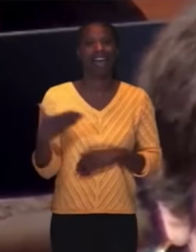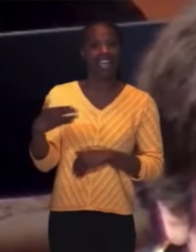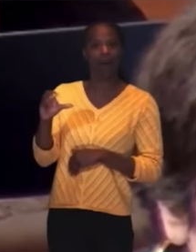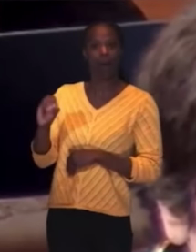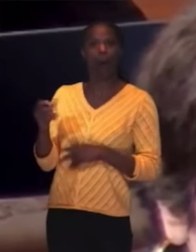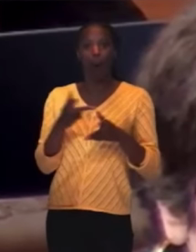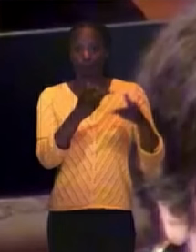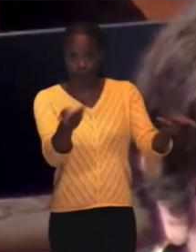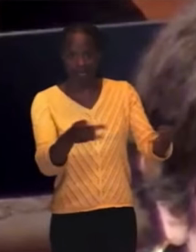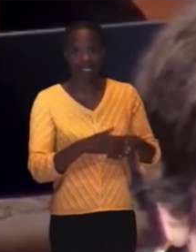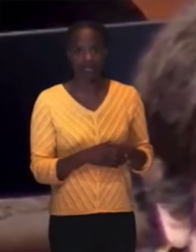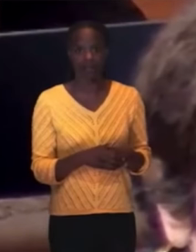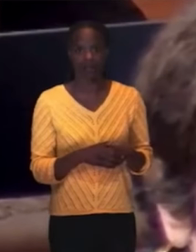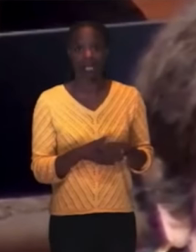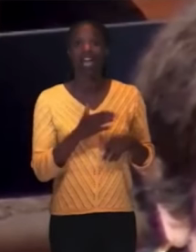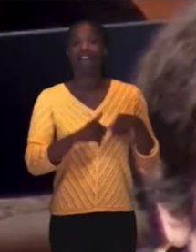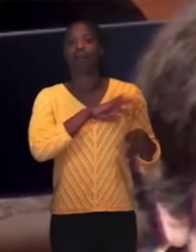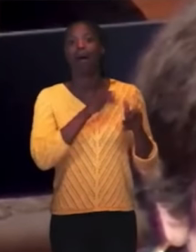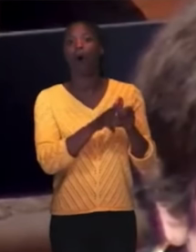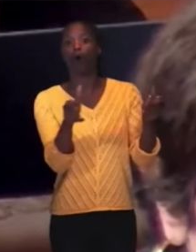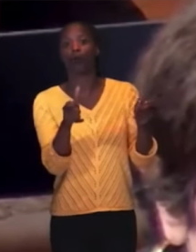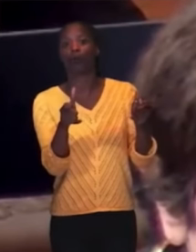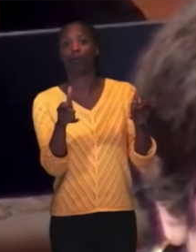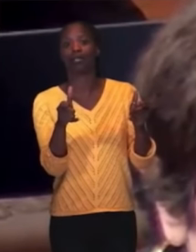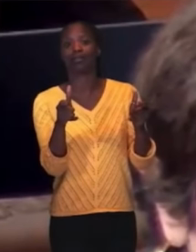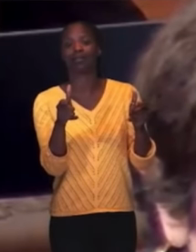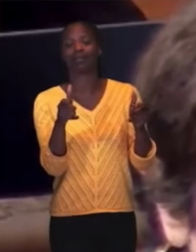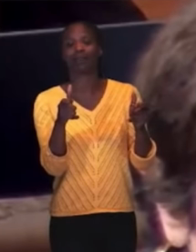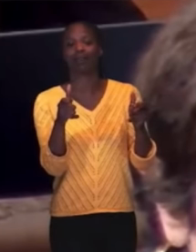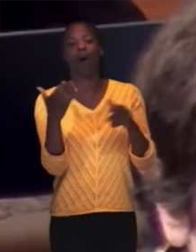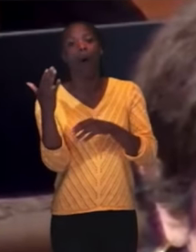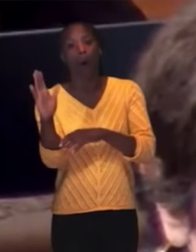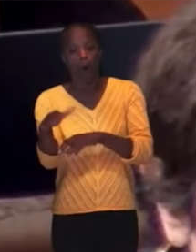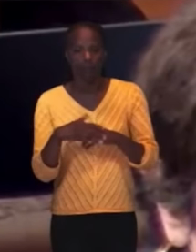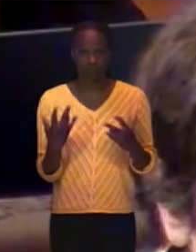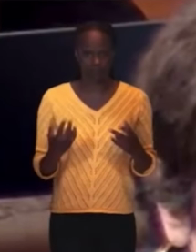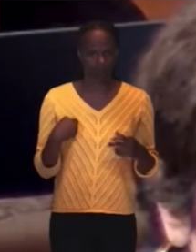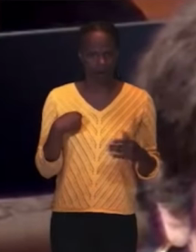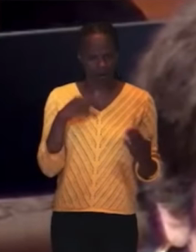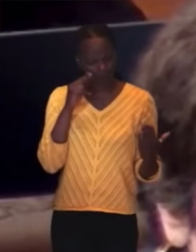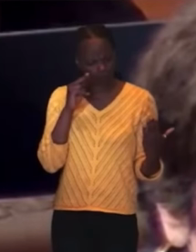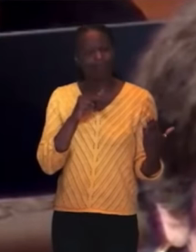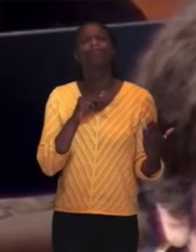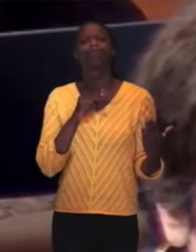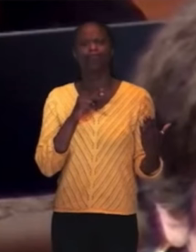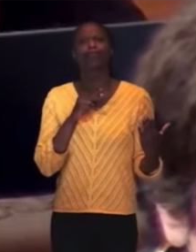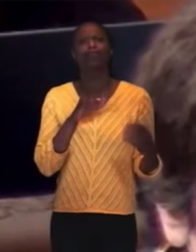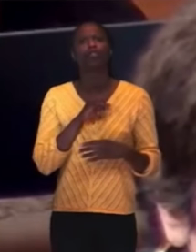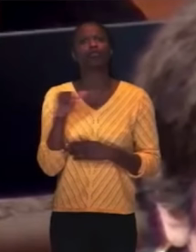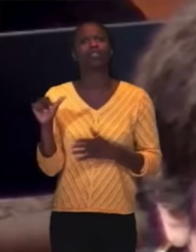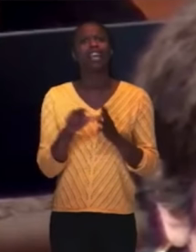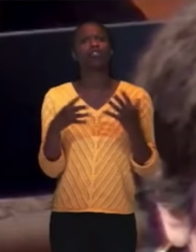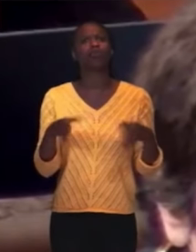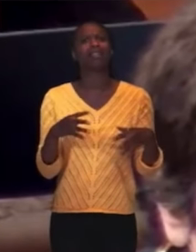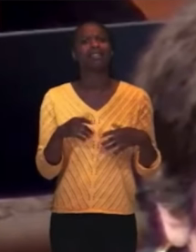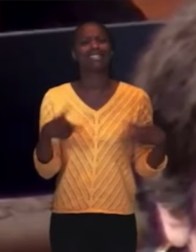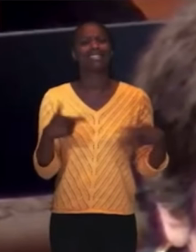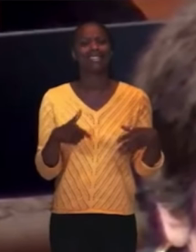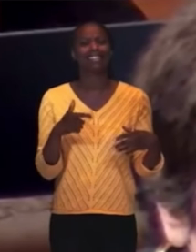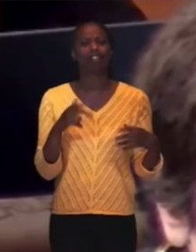réalisées par des tiers, notamment la métropole, peut-être le département aussi, parce que par rapport, moi j'ai été voir jusqu'en 2017, en moyenne chaque année c'est 25 millions d'euros